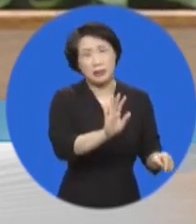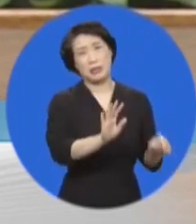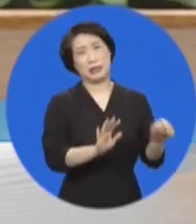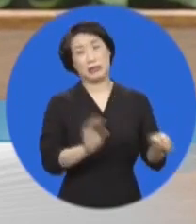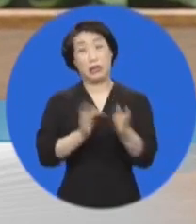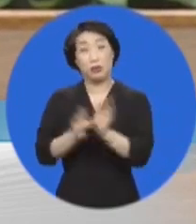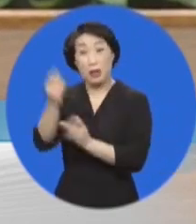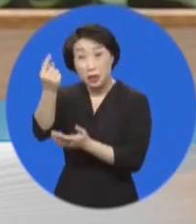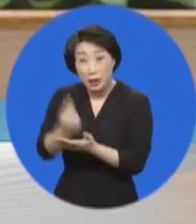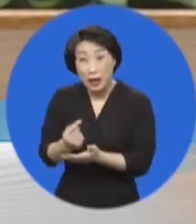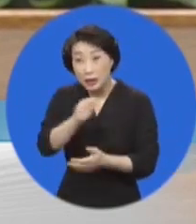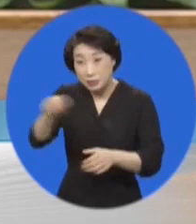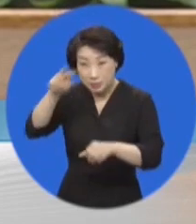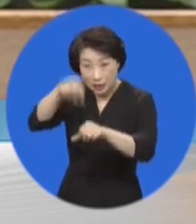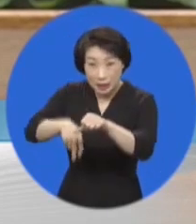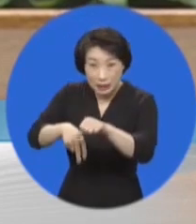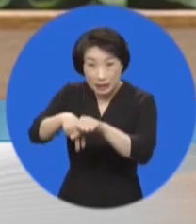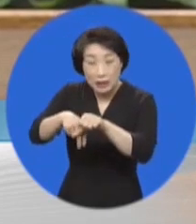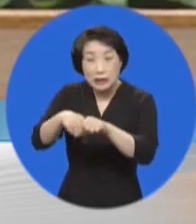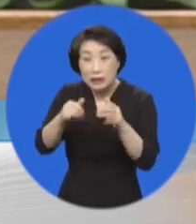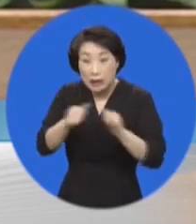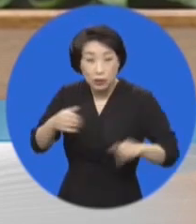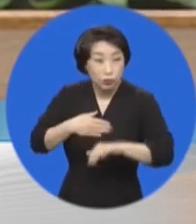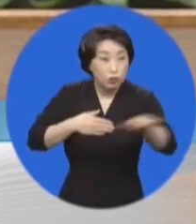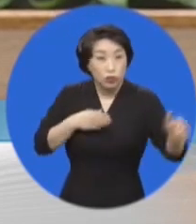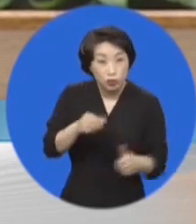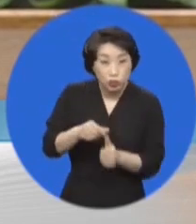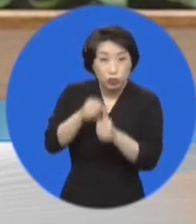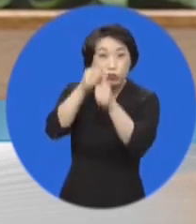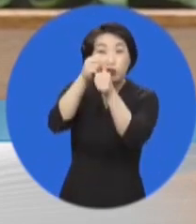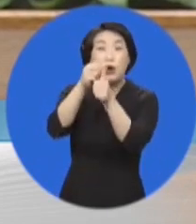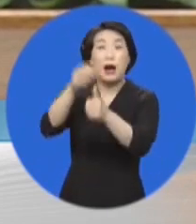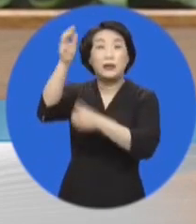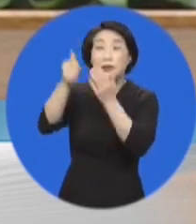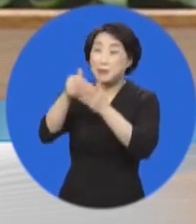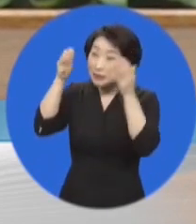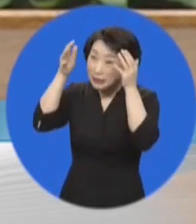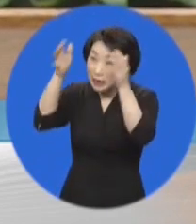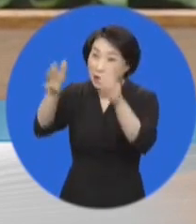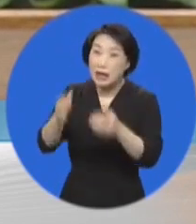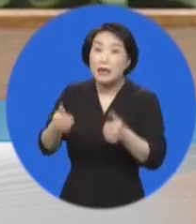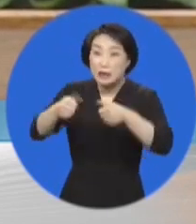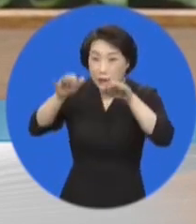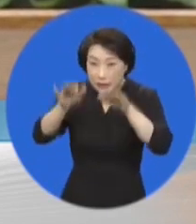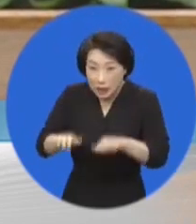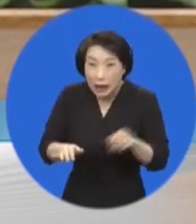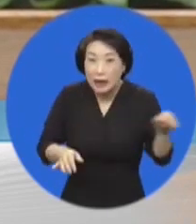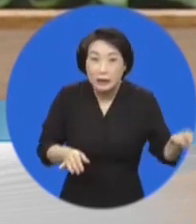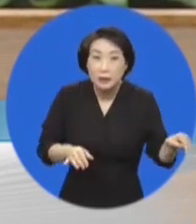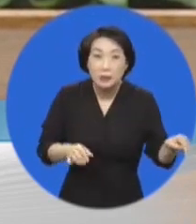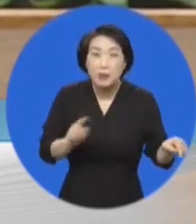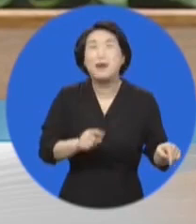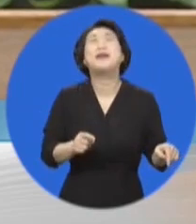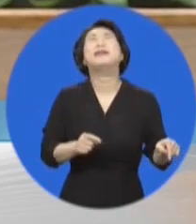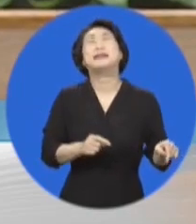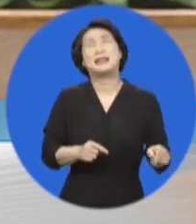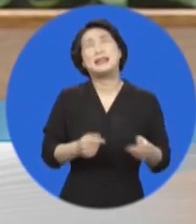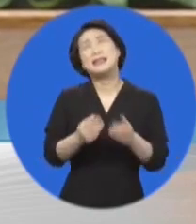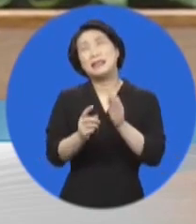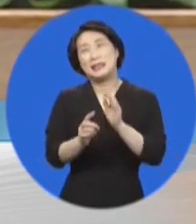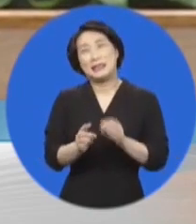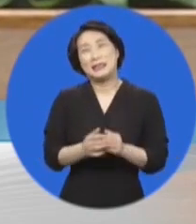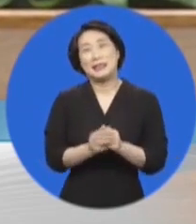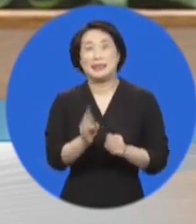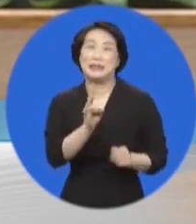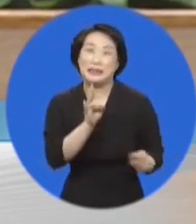오셔서 십자가로 인류를 구원하실 하나님을 향한 제사의 아주 그림자였던